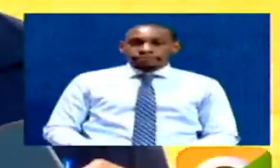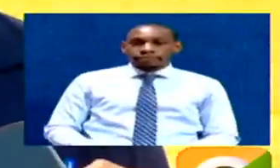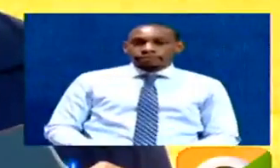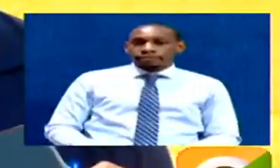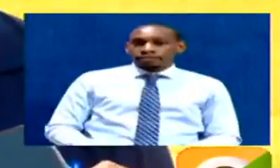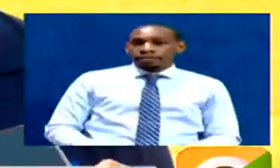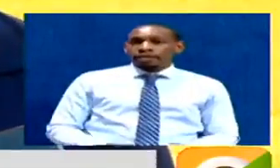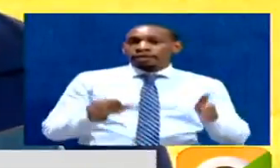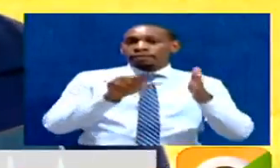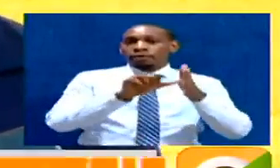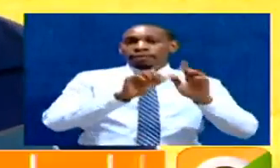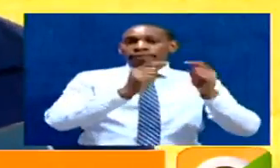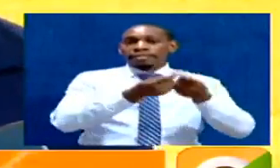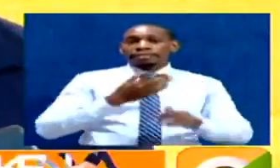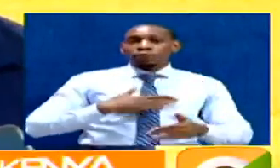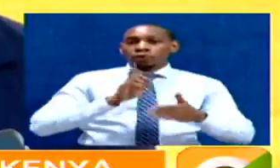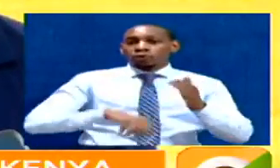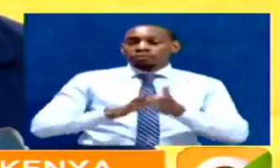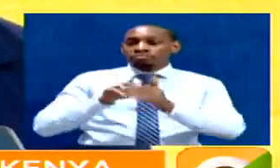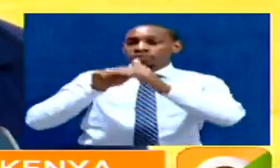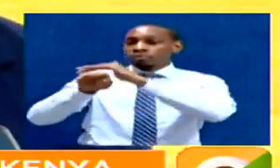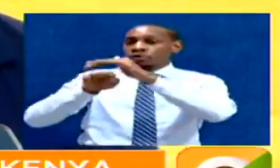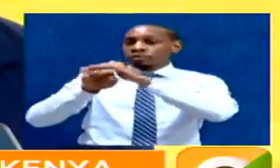The problem with the team is scoring.